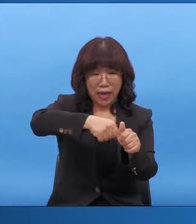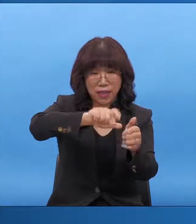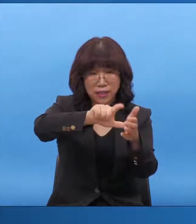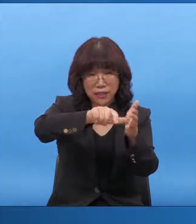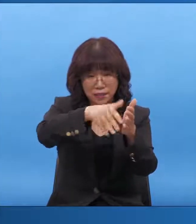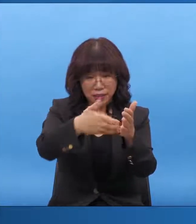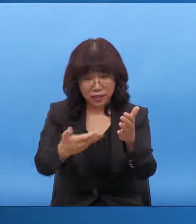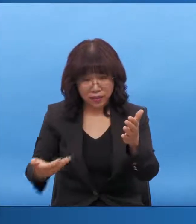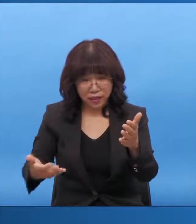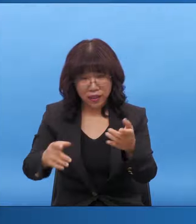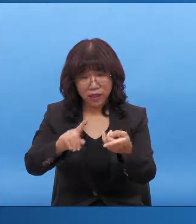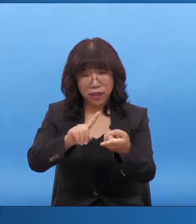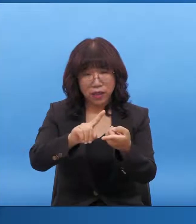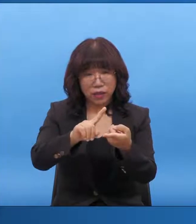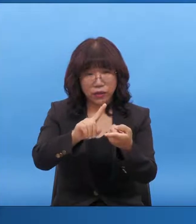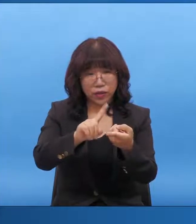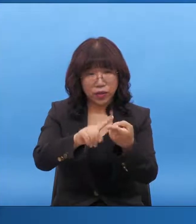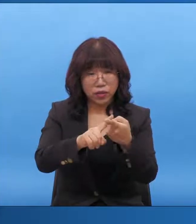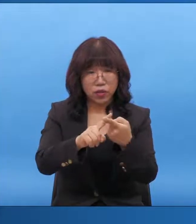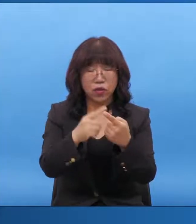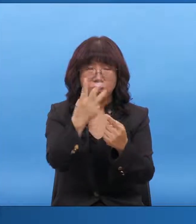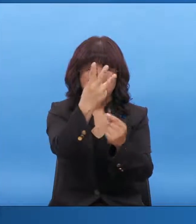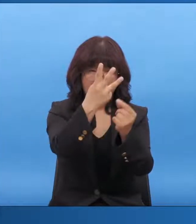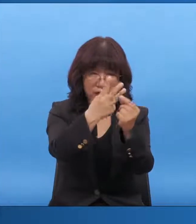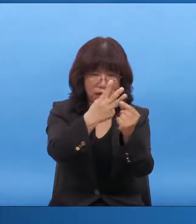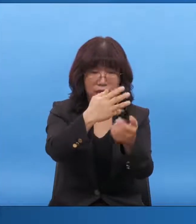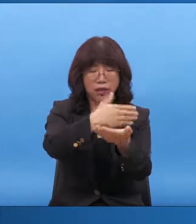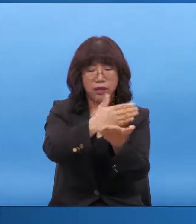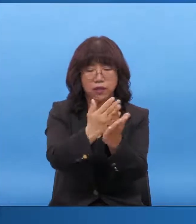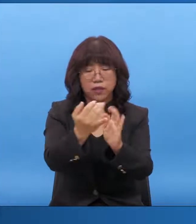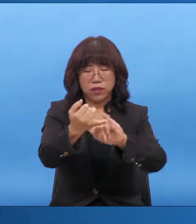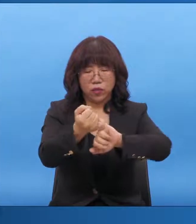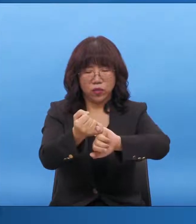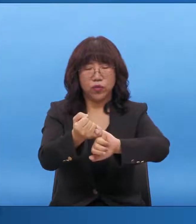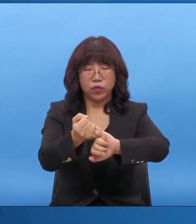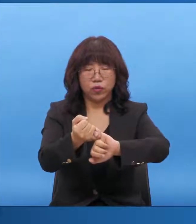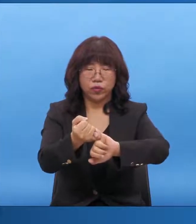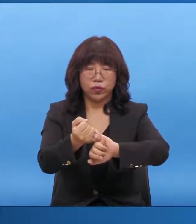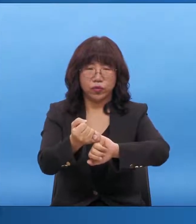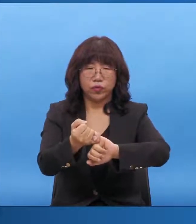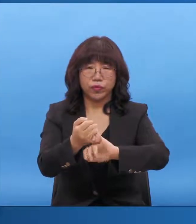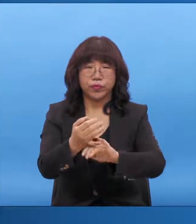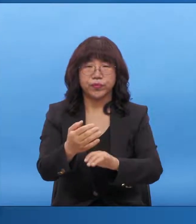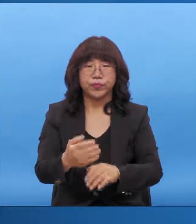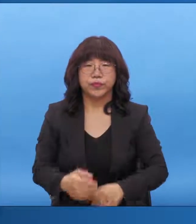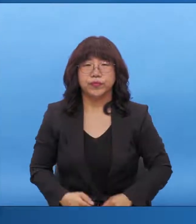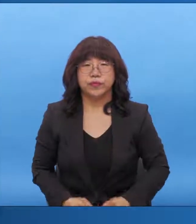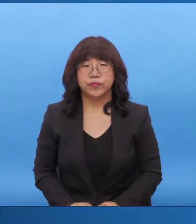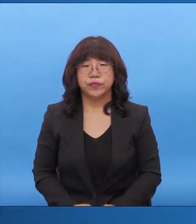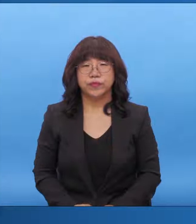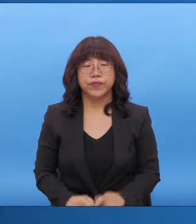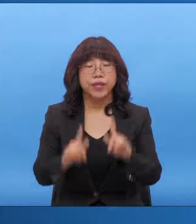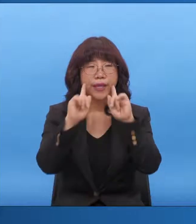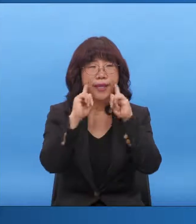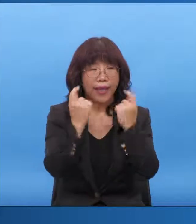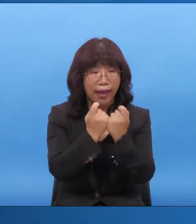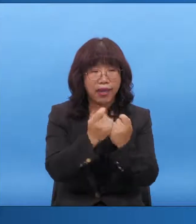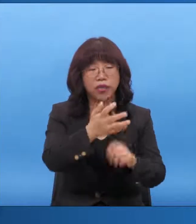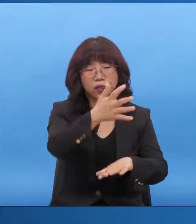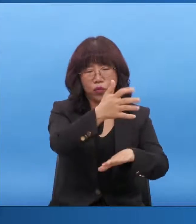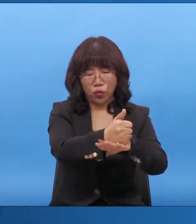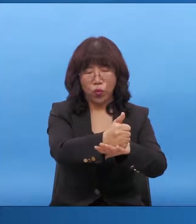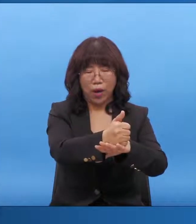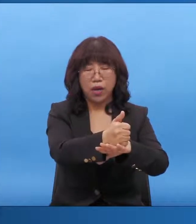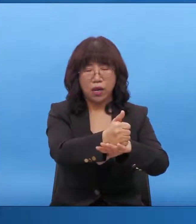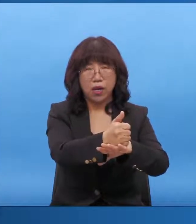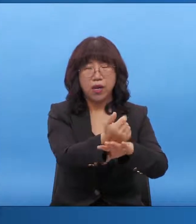됩니다. And there's three things that we have to keep referred to in regards to this. 우리 개인에게 다 종말이 있잖아요. We have a personal end